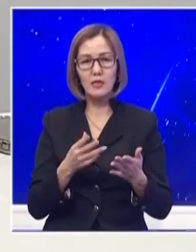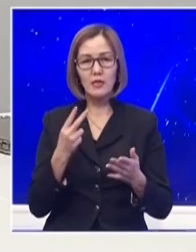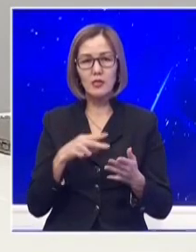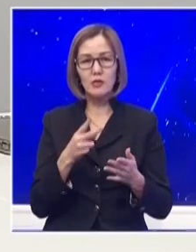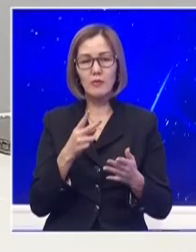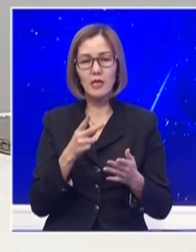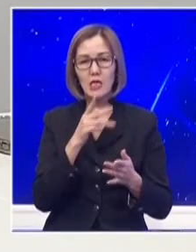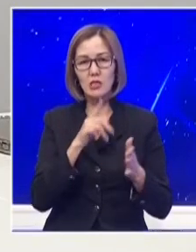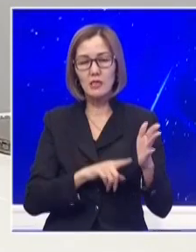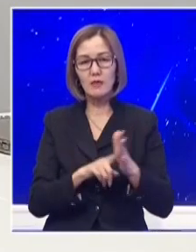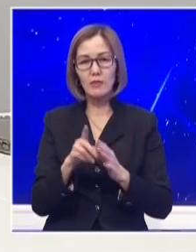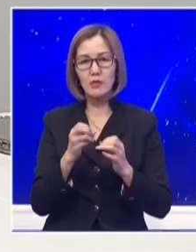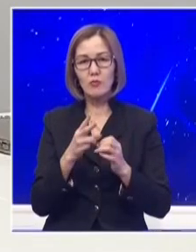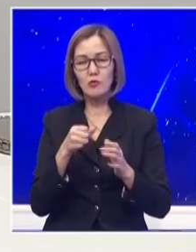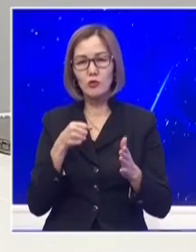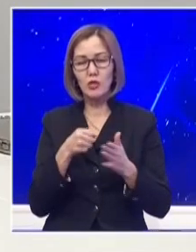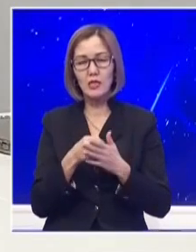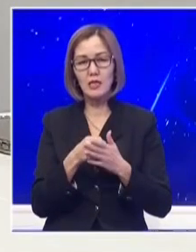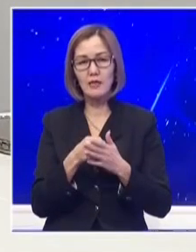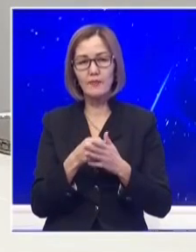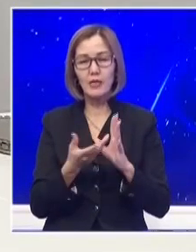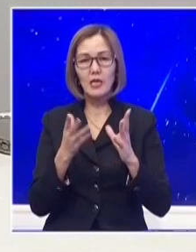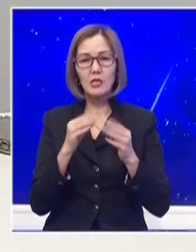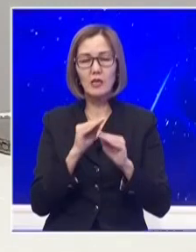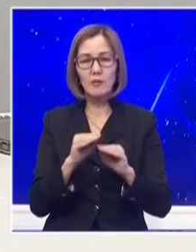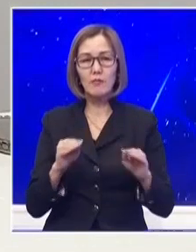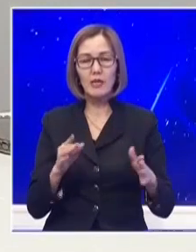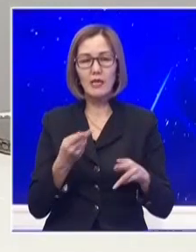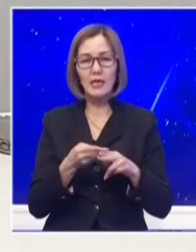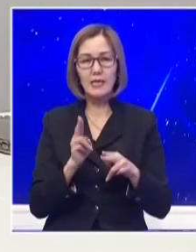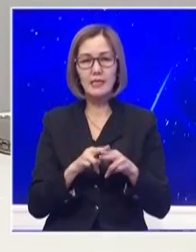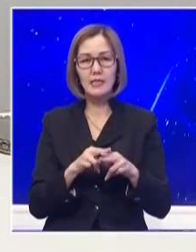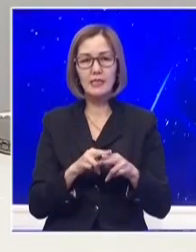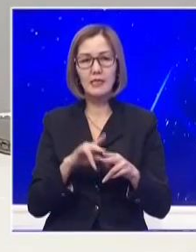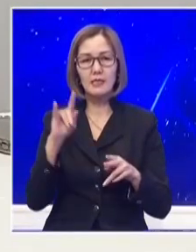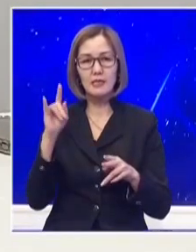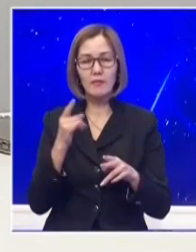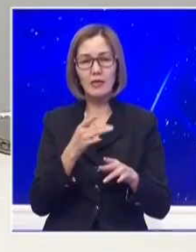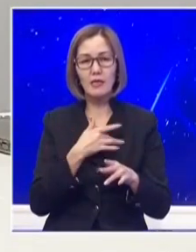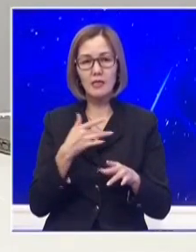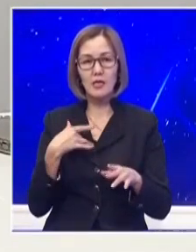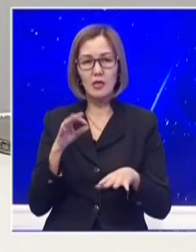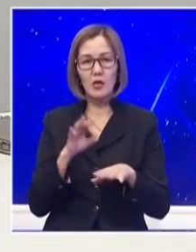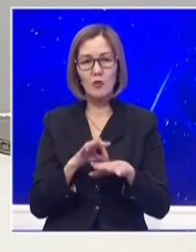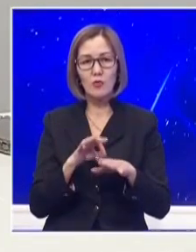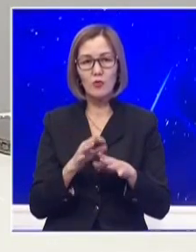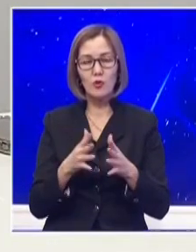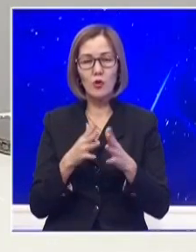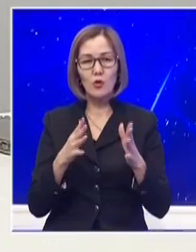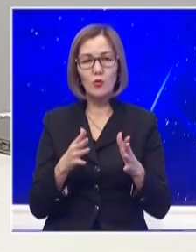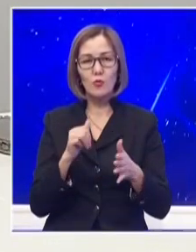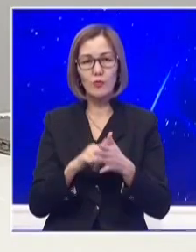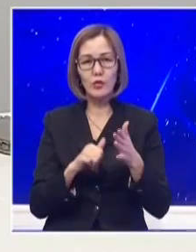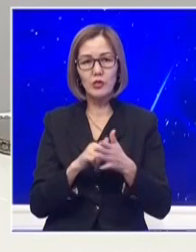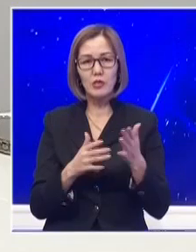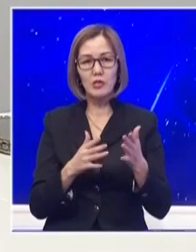22-ден 13-ке дейін. Жалпы балалар арасында әсіресе сәбилер арасында сырқаттанушылықтың болуын бірден бір себебі,